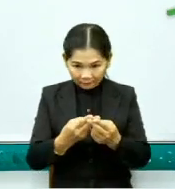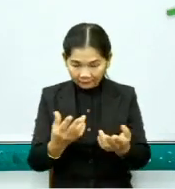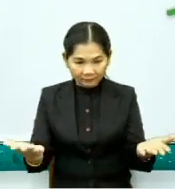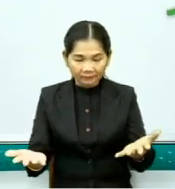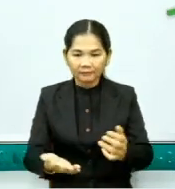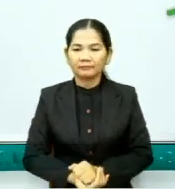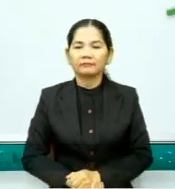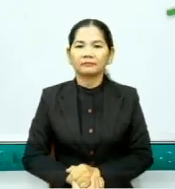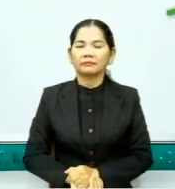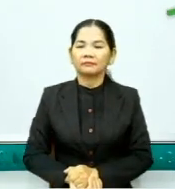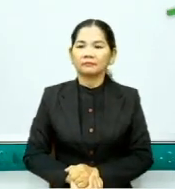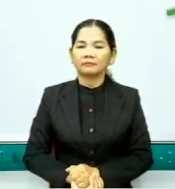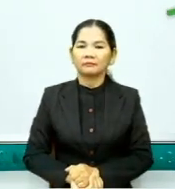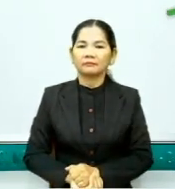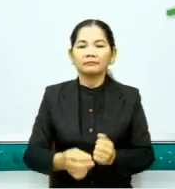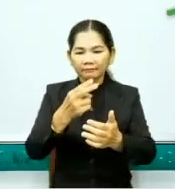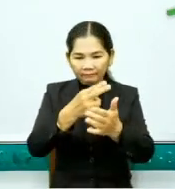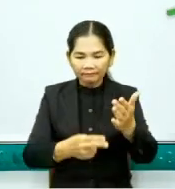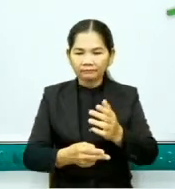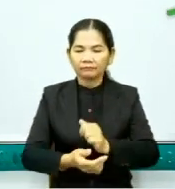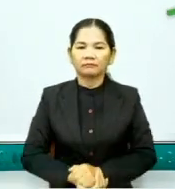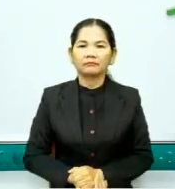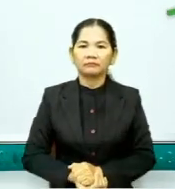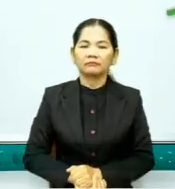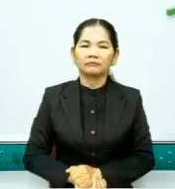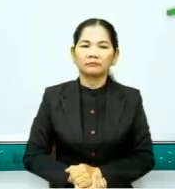kru nà con á. Chà, đang bây với tớ con.